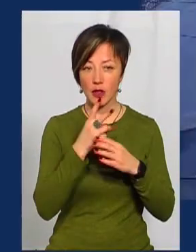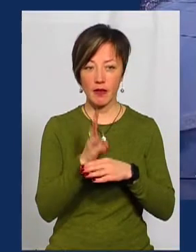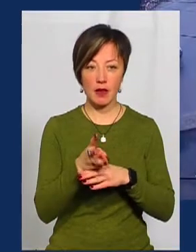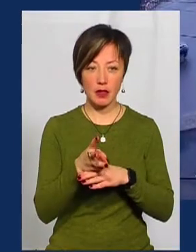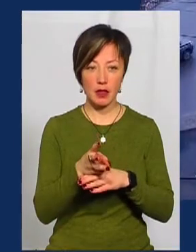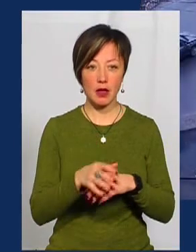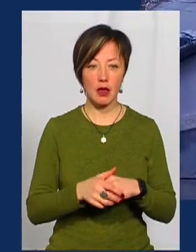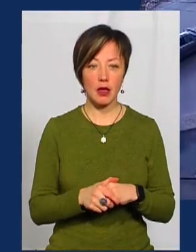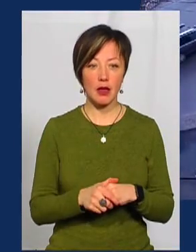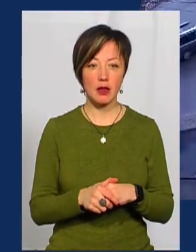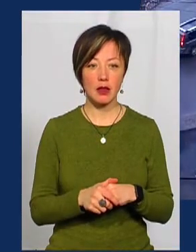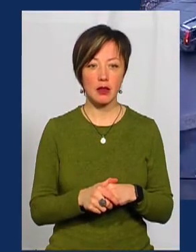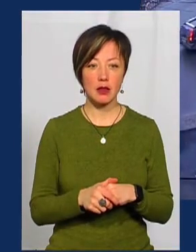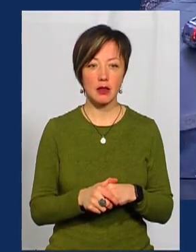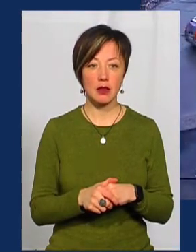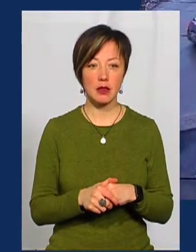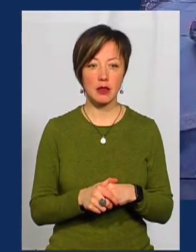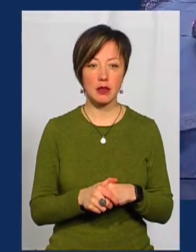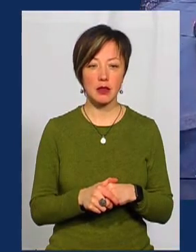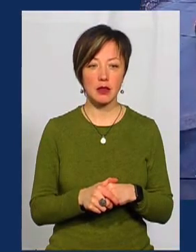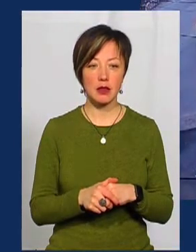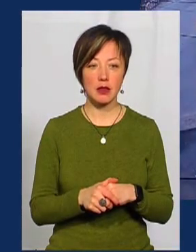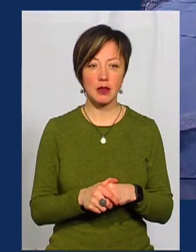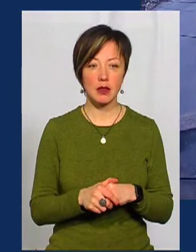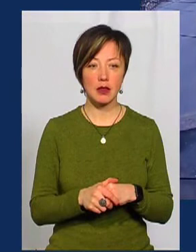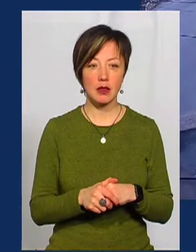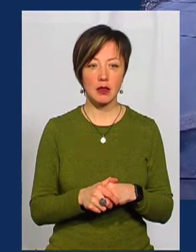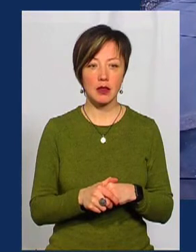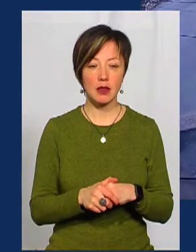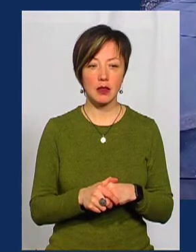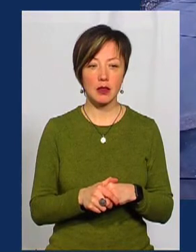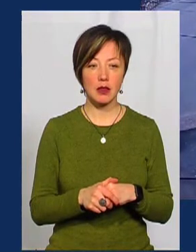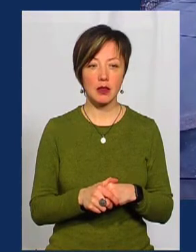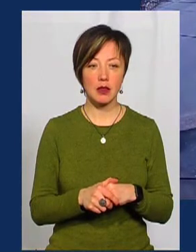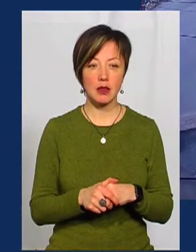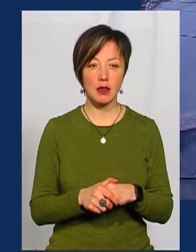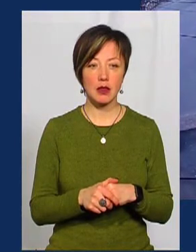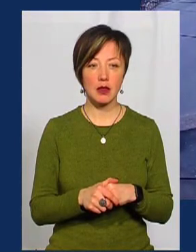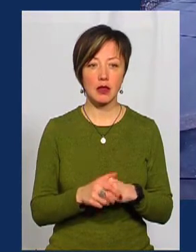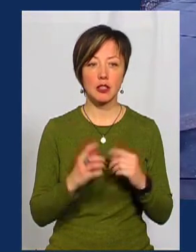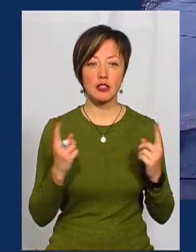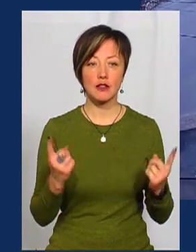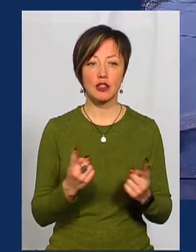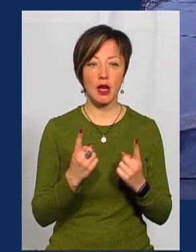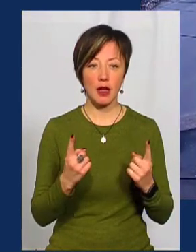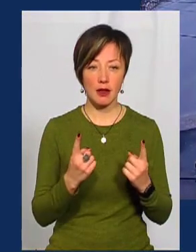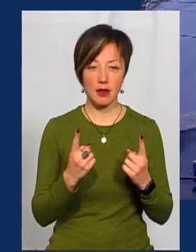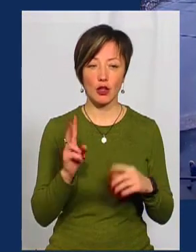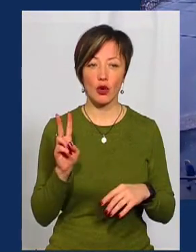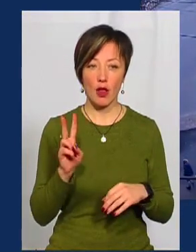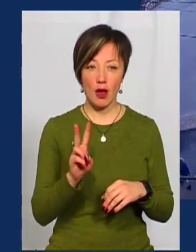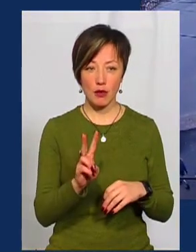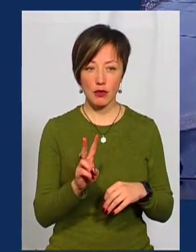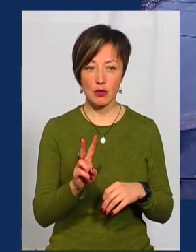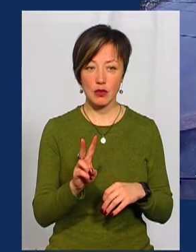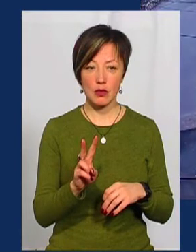відео режисерів. Нагадаємо, що це було. От тоді, перетнувши з Річанською, дістався звичайний такий неавтономний